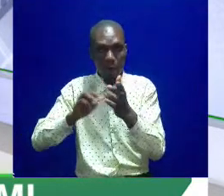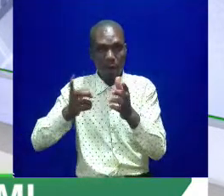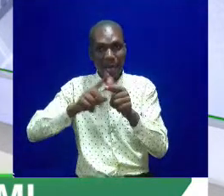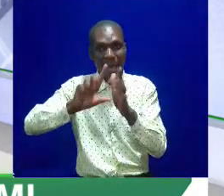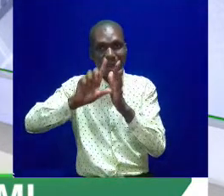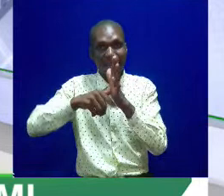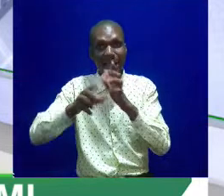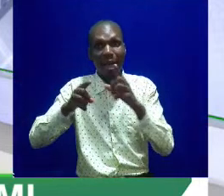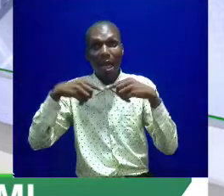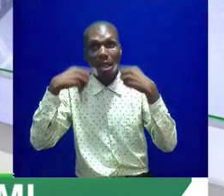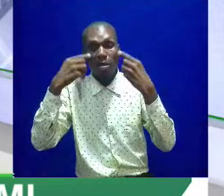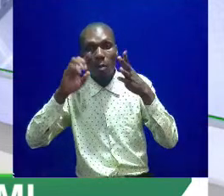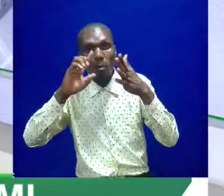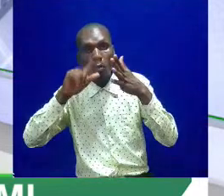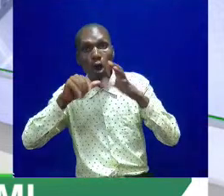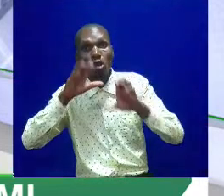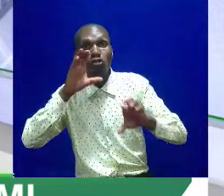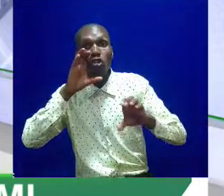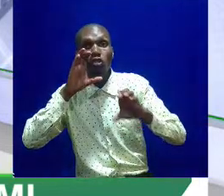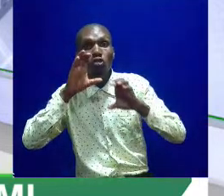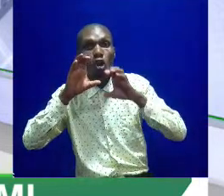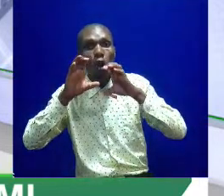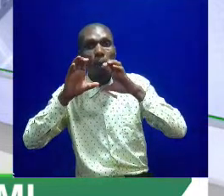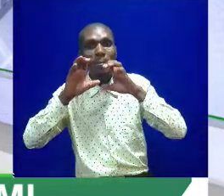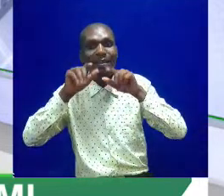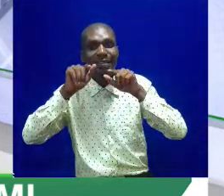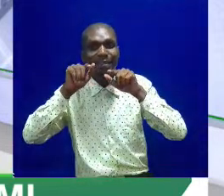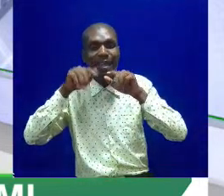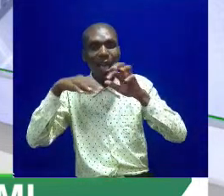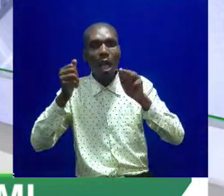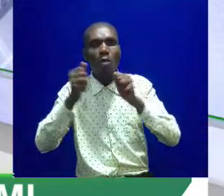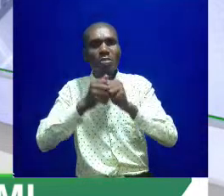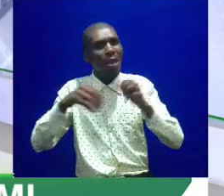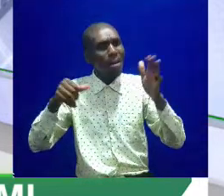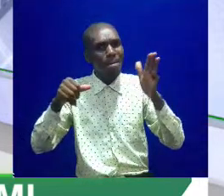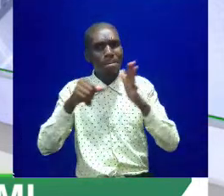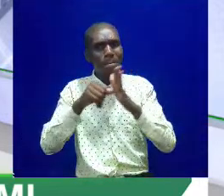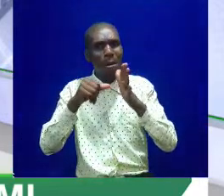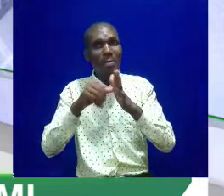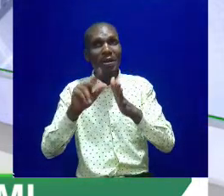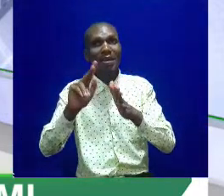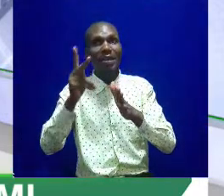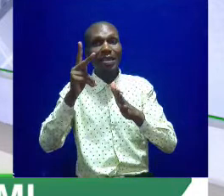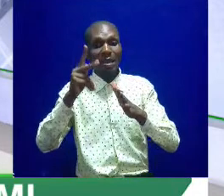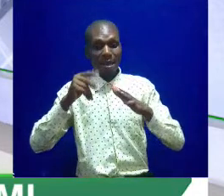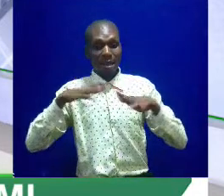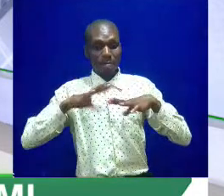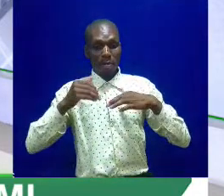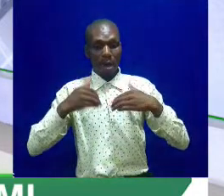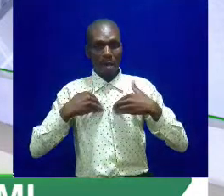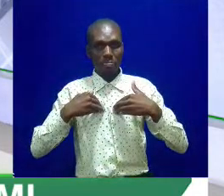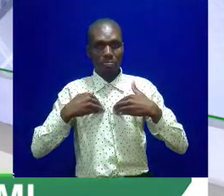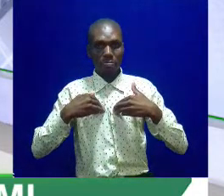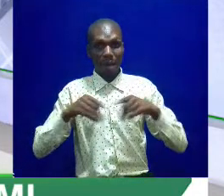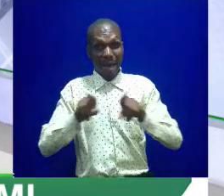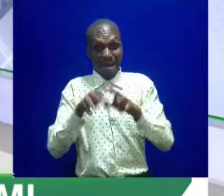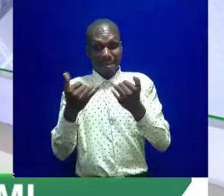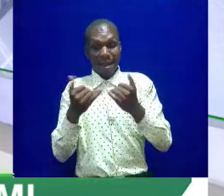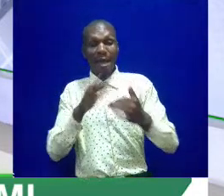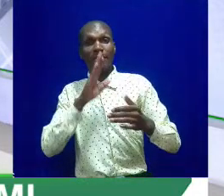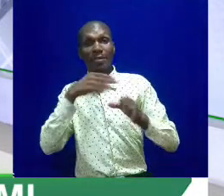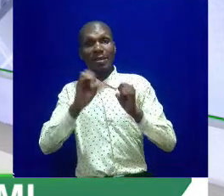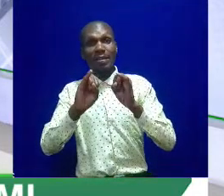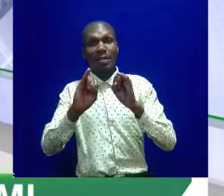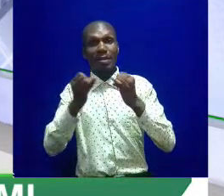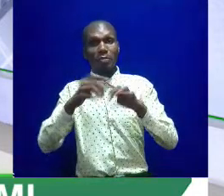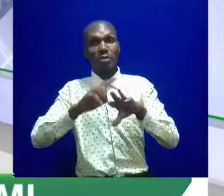mange kubatikana na libara bebago kwana kubatikana lime chandiri ya ba Kenya vawitra. Wekirega nongo kwa rama ya chinsa ikumia senchira